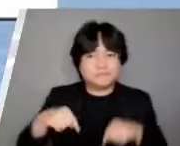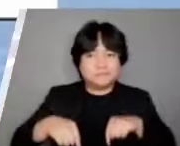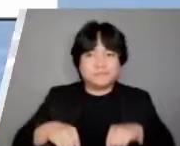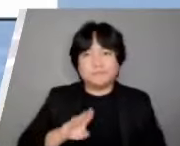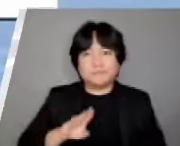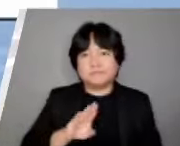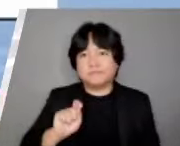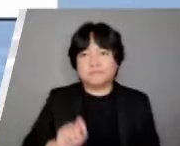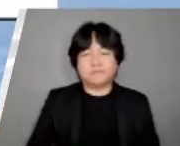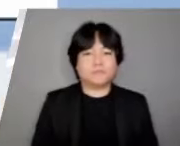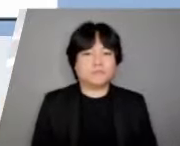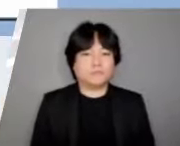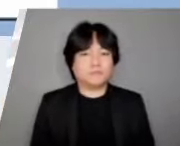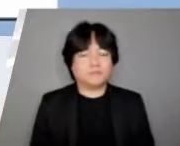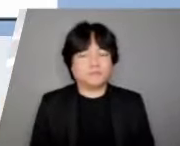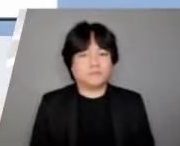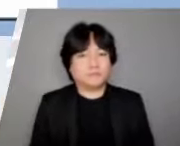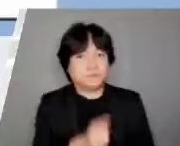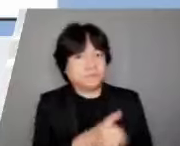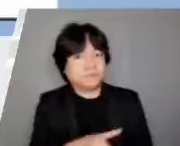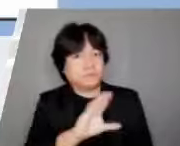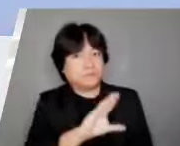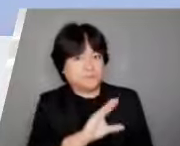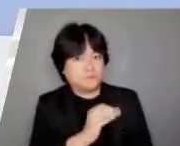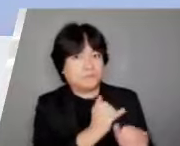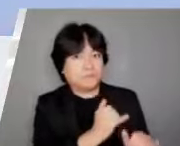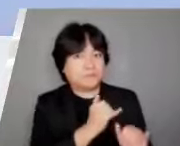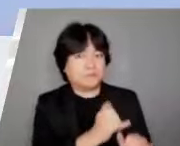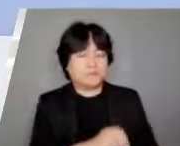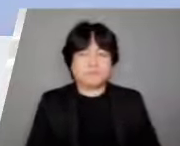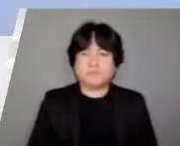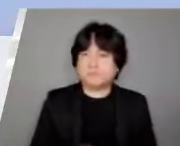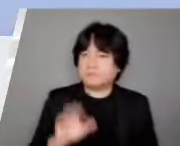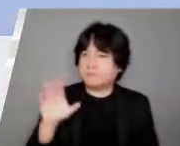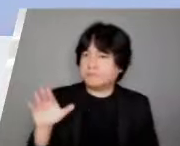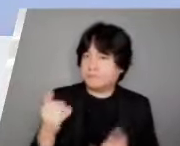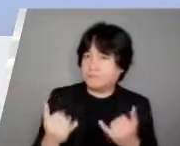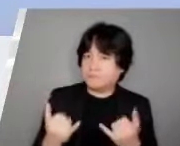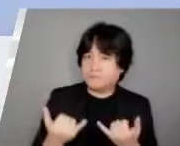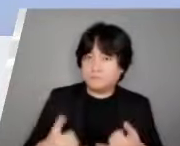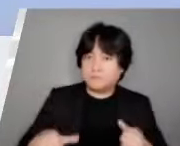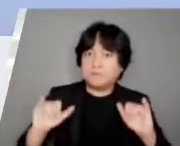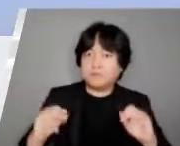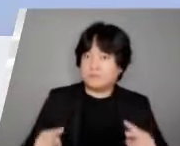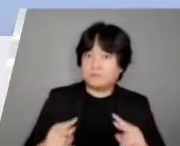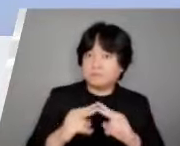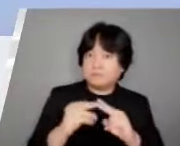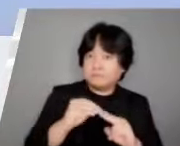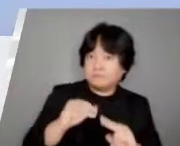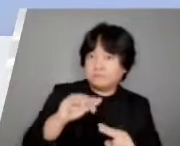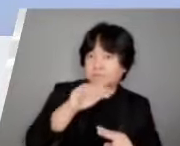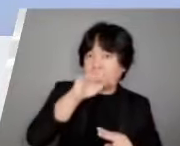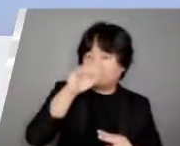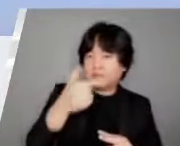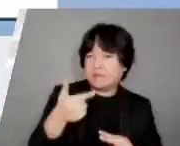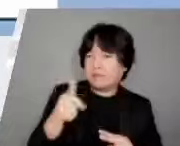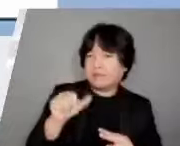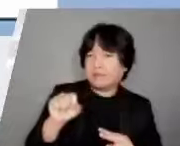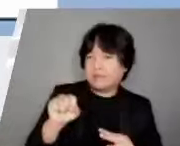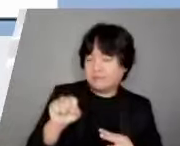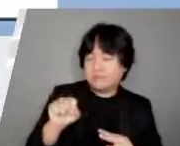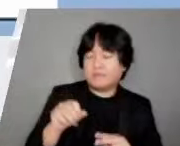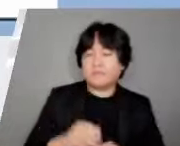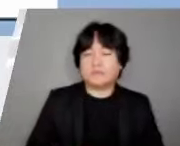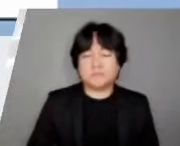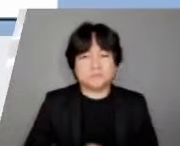Magandang umaga din po sa inyo sir Ma'am Opo patuloy pa rin po ba nagbubuga ng gas yung bulkang taal Ano po yung latest na sitwasyon Yes patuloy pa